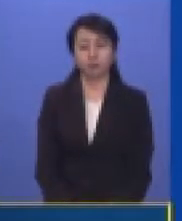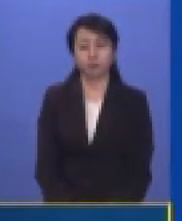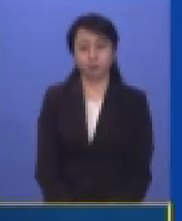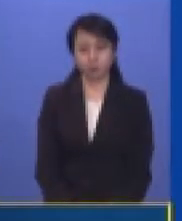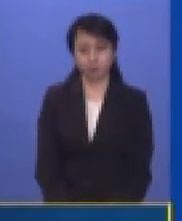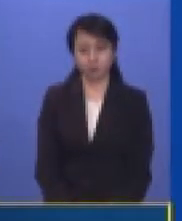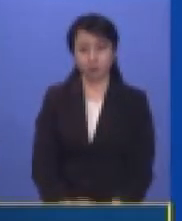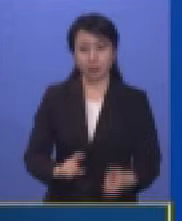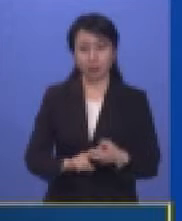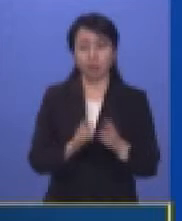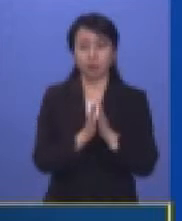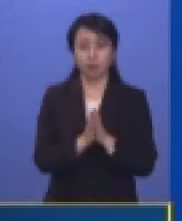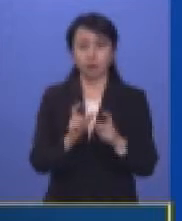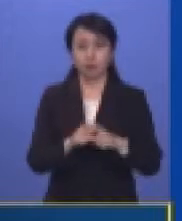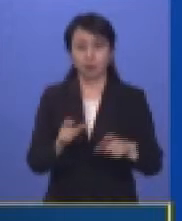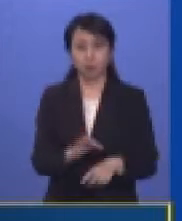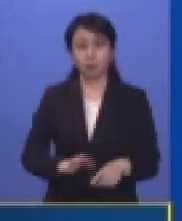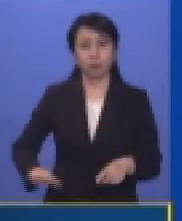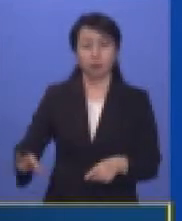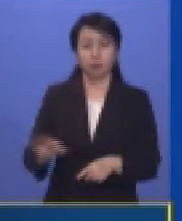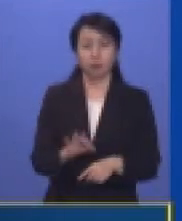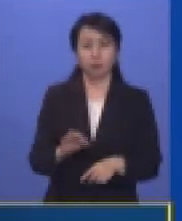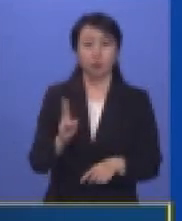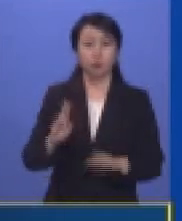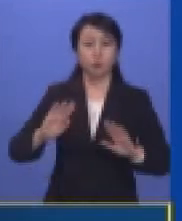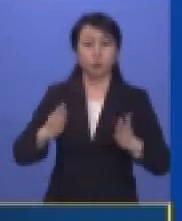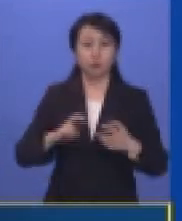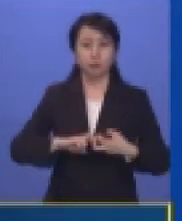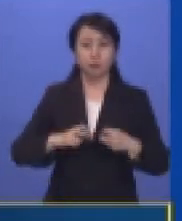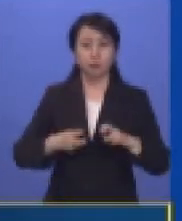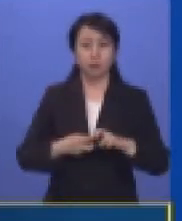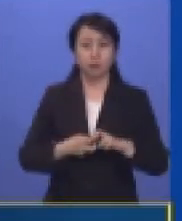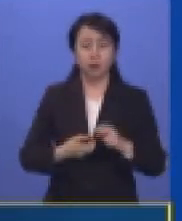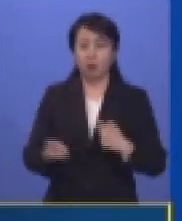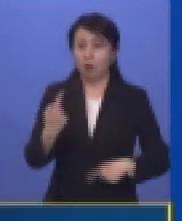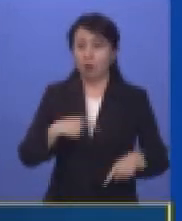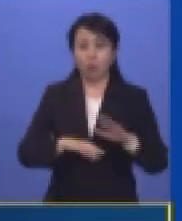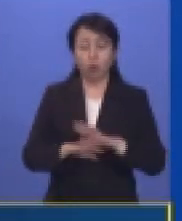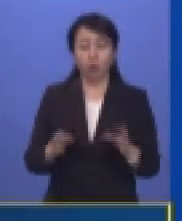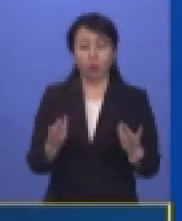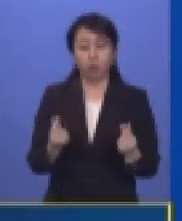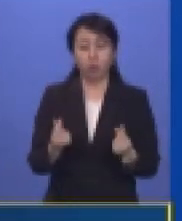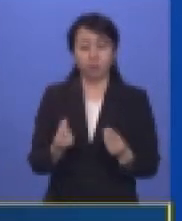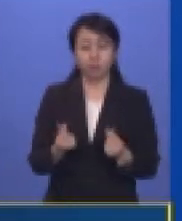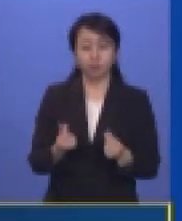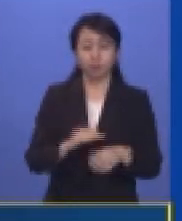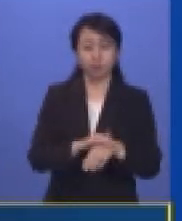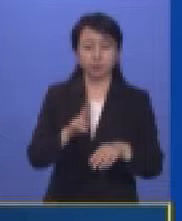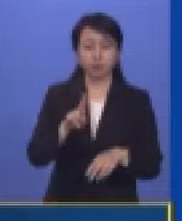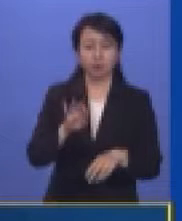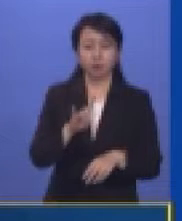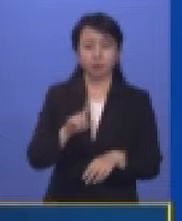В связи с этим просим жителей нашей области, кто столкнулся с проблемой невозврата денежных средств интернет-магазином